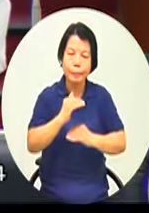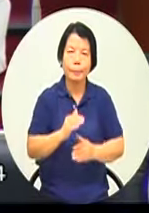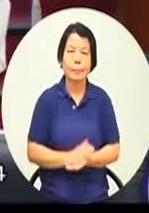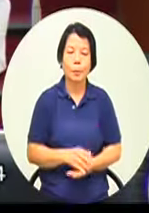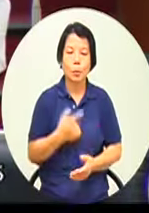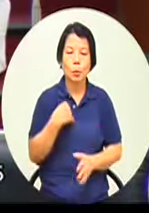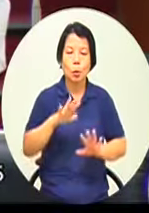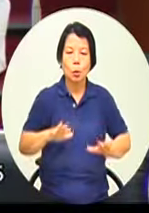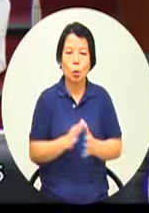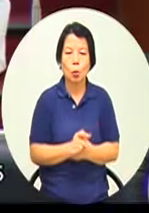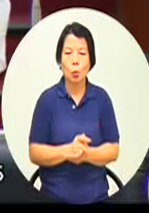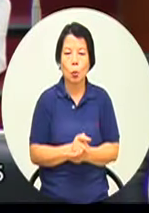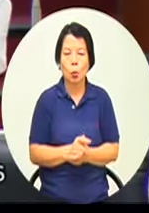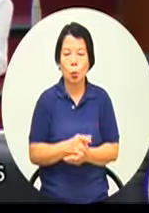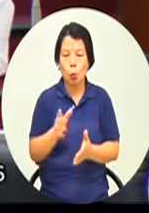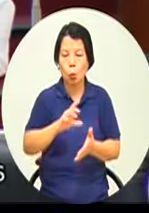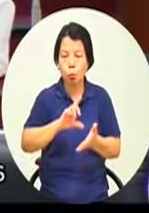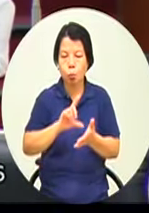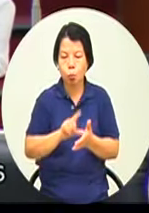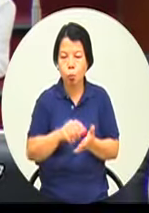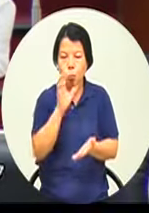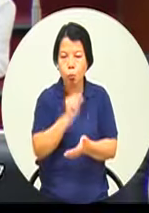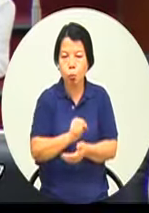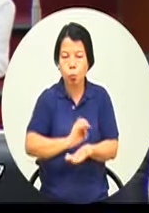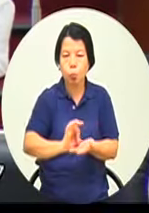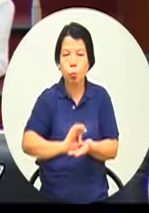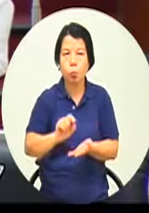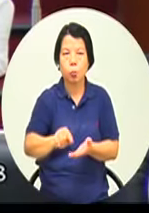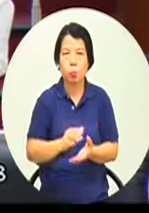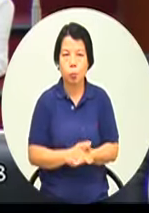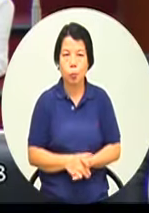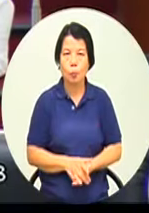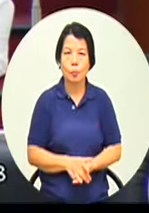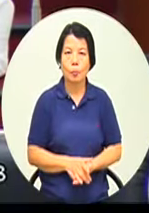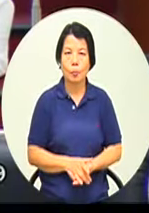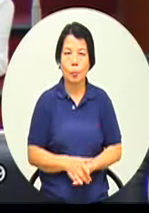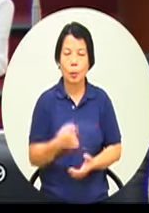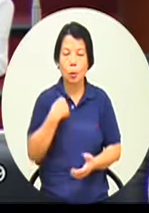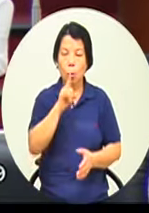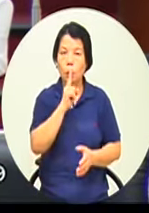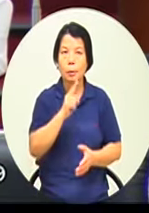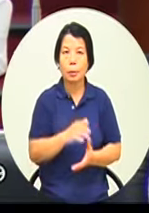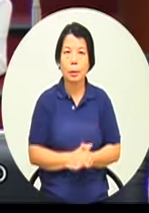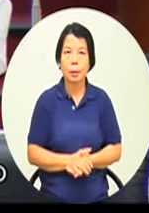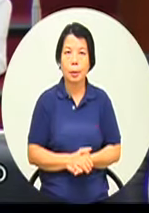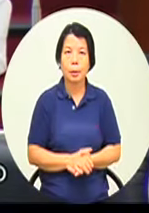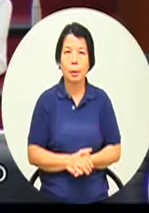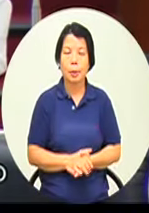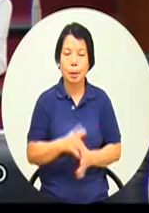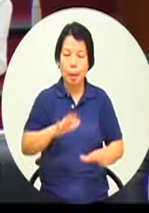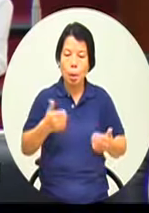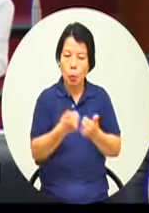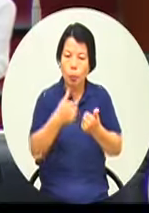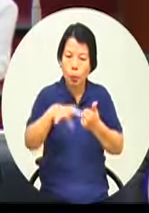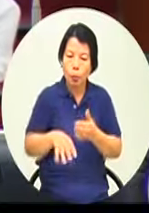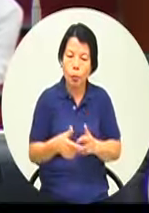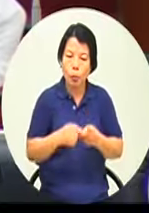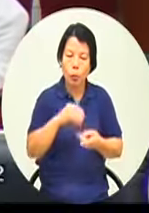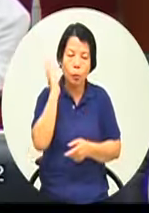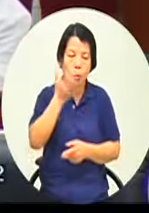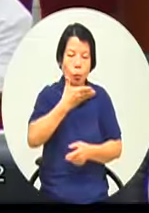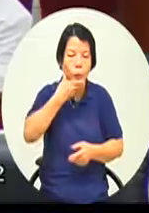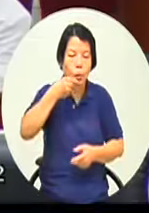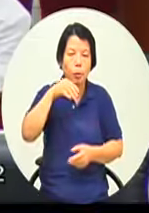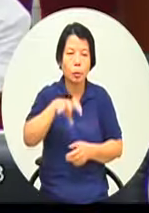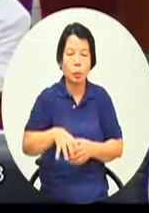占用太多的时间，所以我有说到时候会在议会来跟水利局做讨